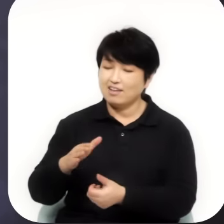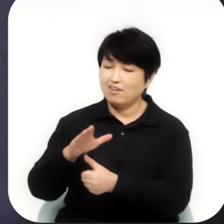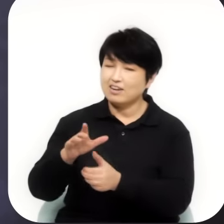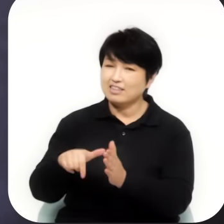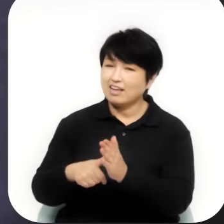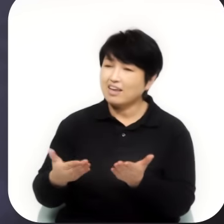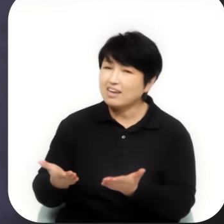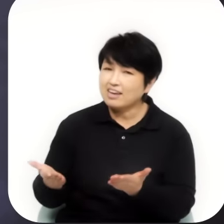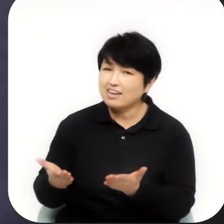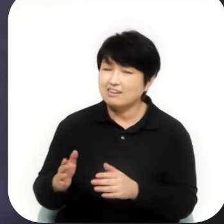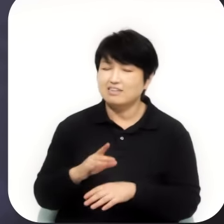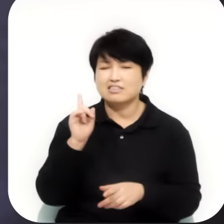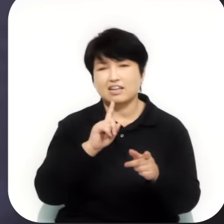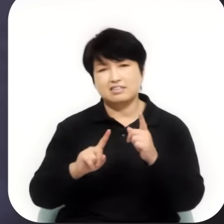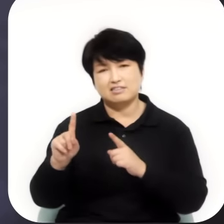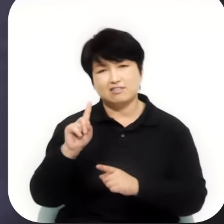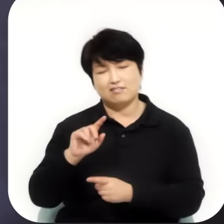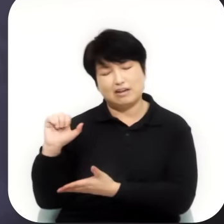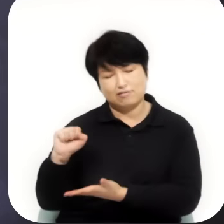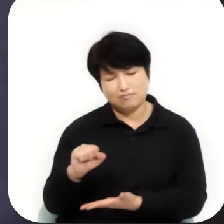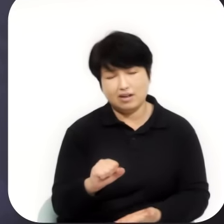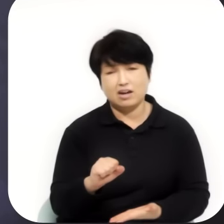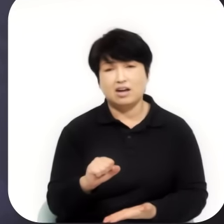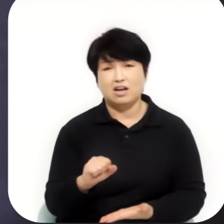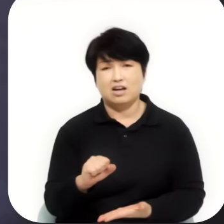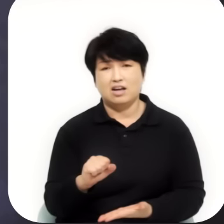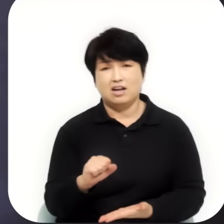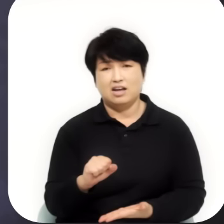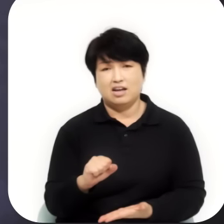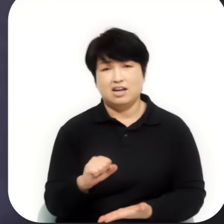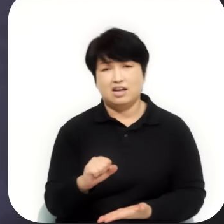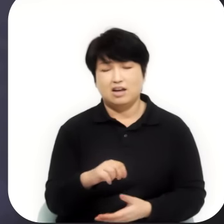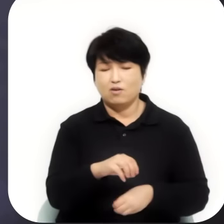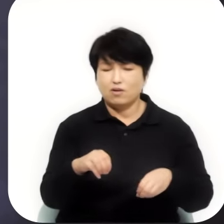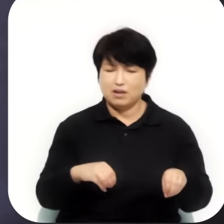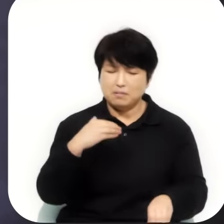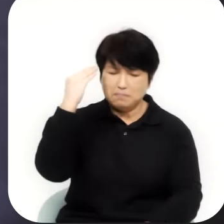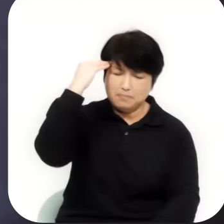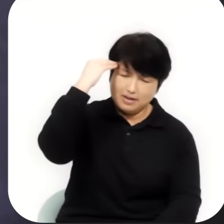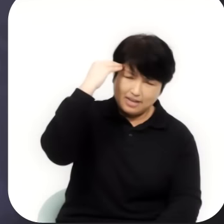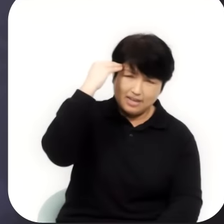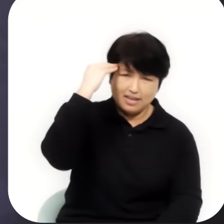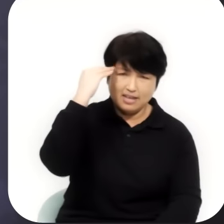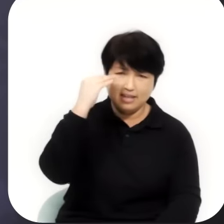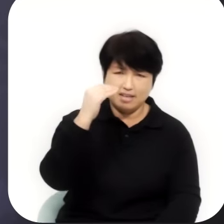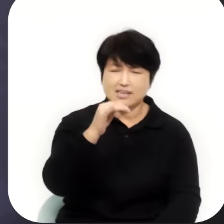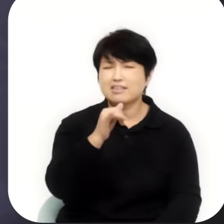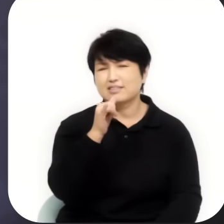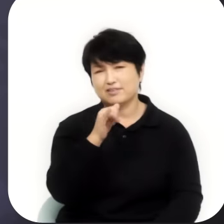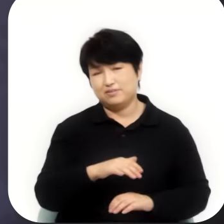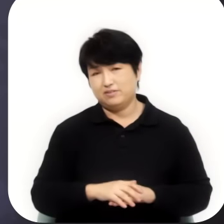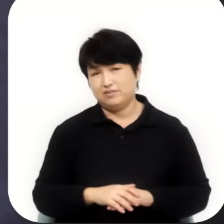큰 안 겪은 것보다 못한 자기 삶의 일부가 없는 것보다 못한 결과라는